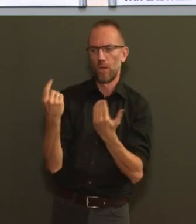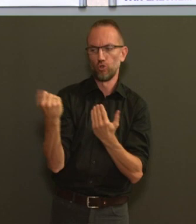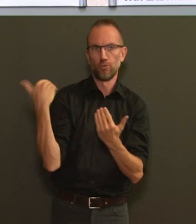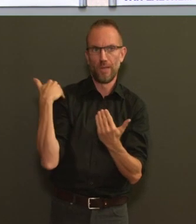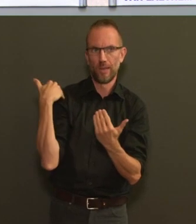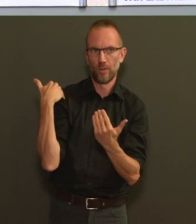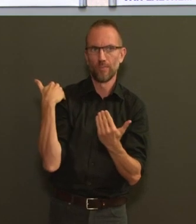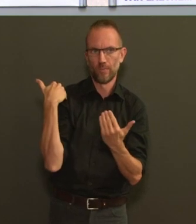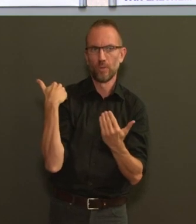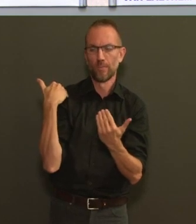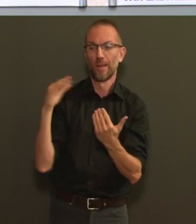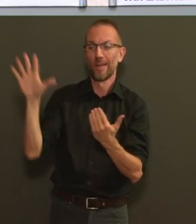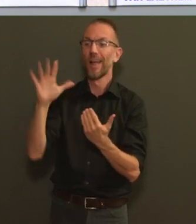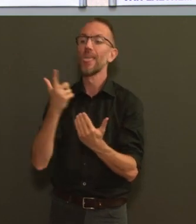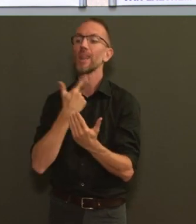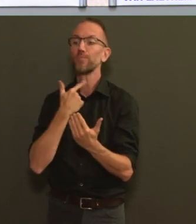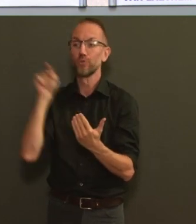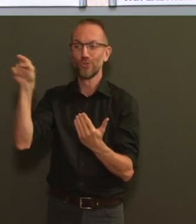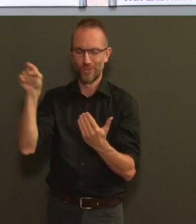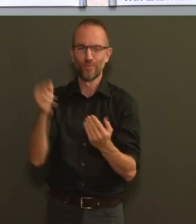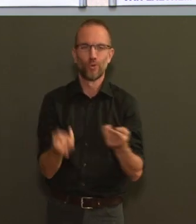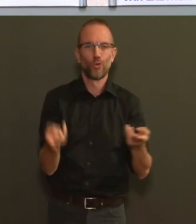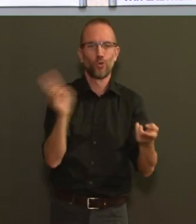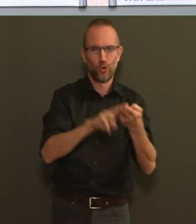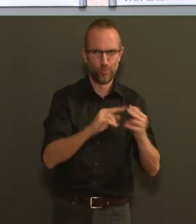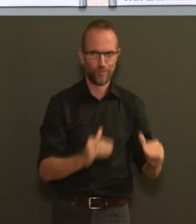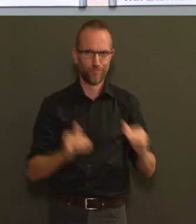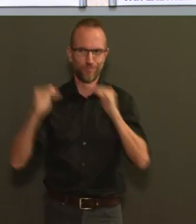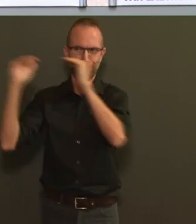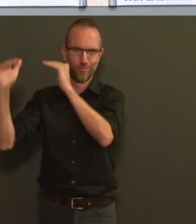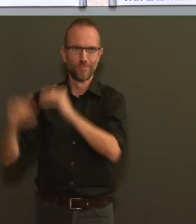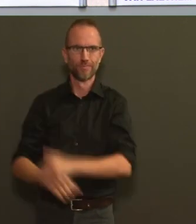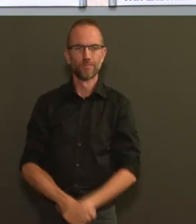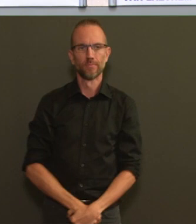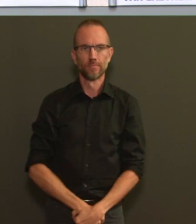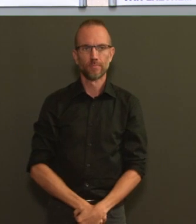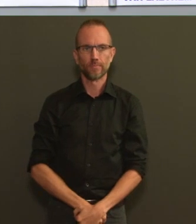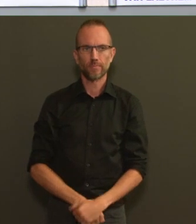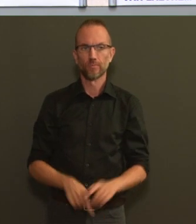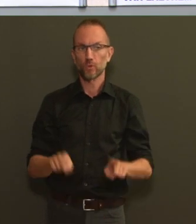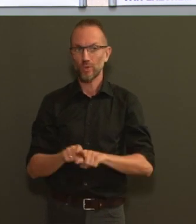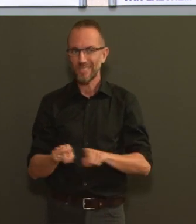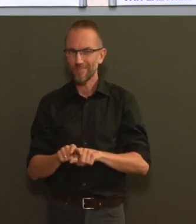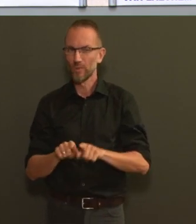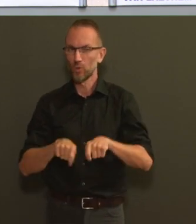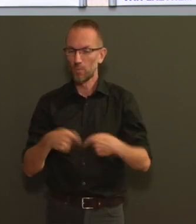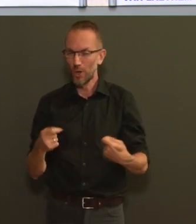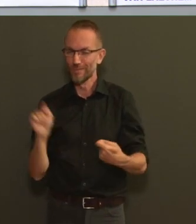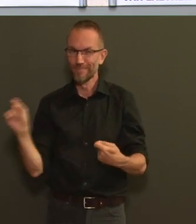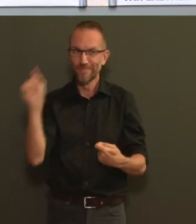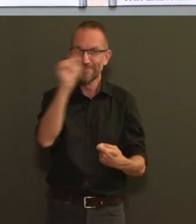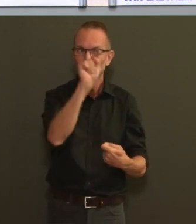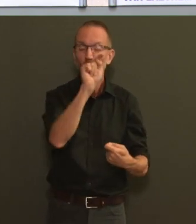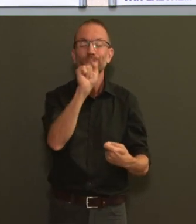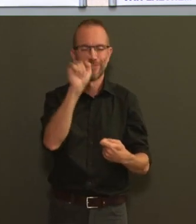Limbourg, avec une augmentation qui commence à se préciser également au niveau de la ville d'Anvers.